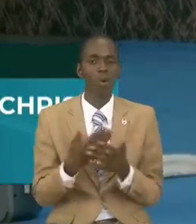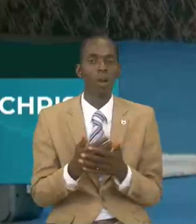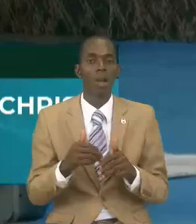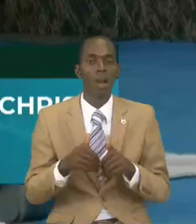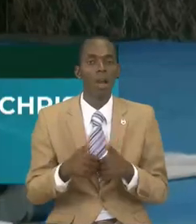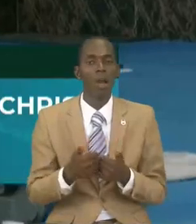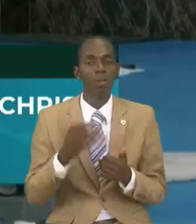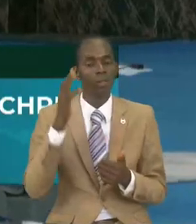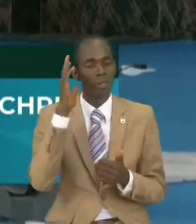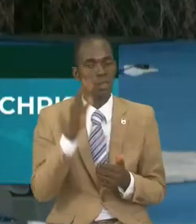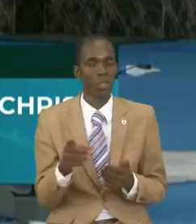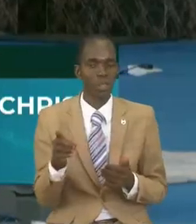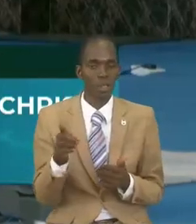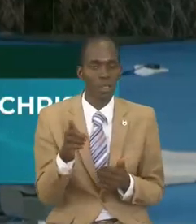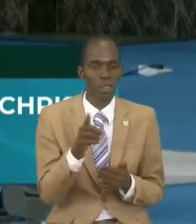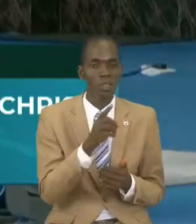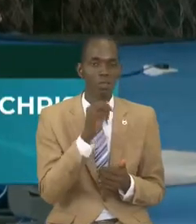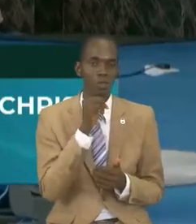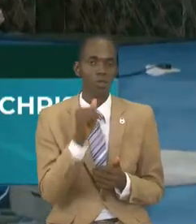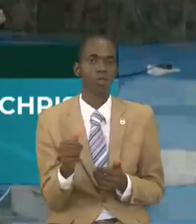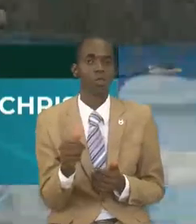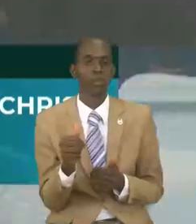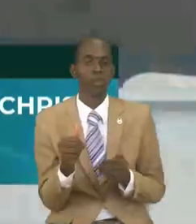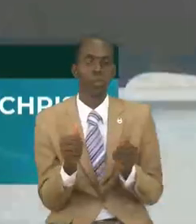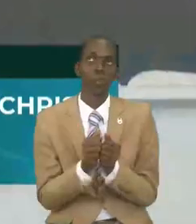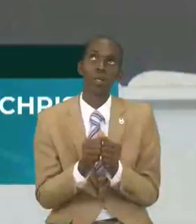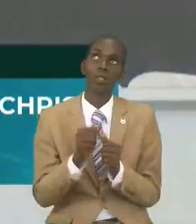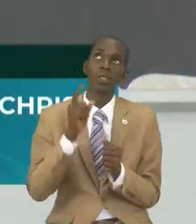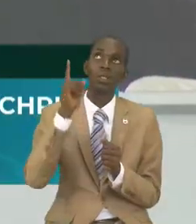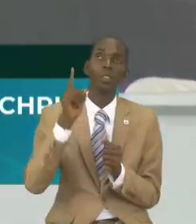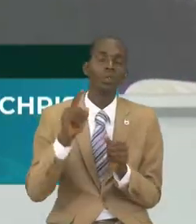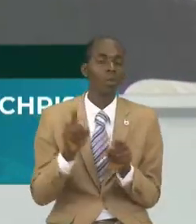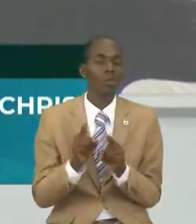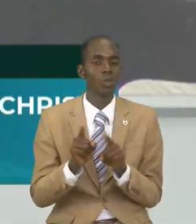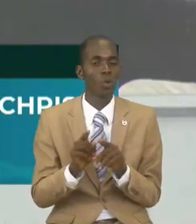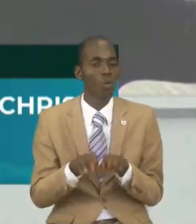comment ne nous donnera-t-il pas aussi